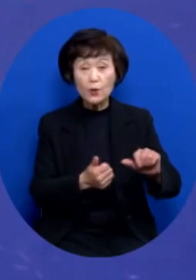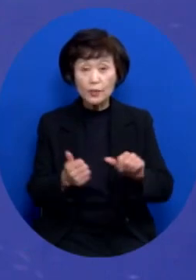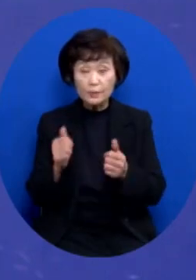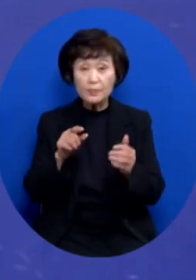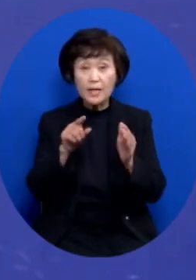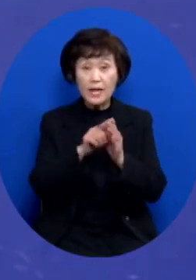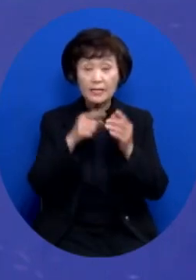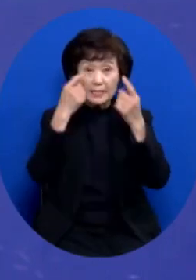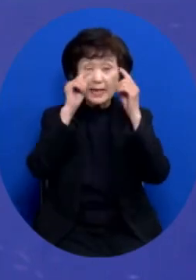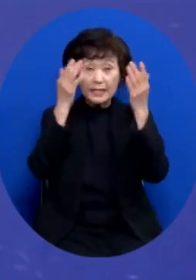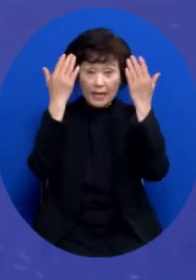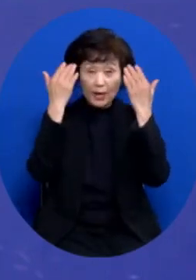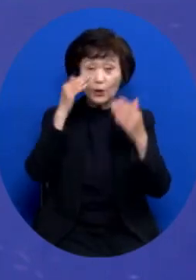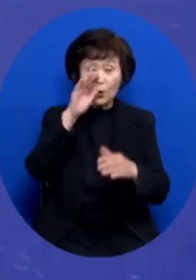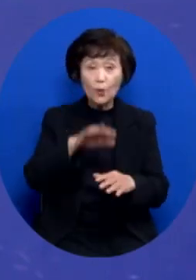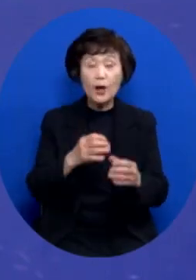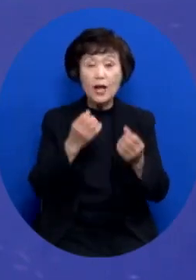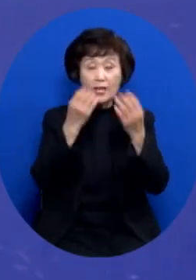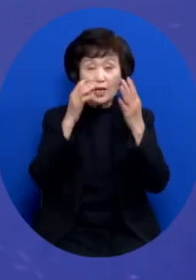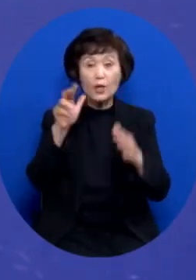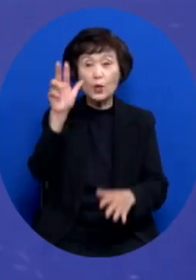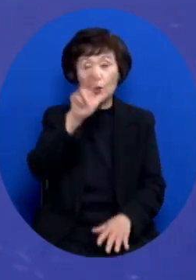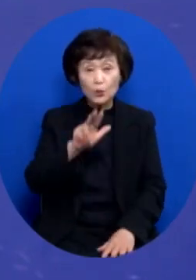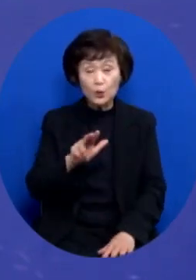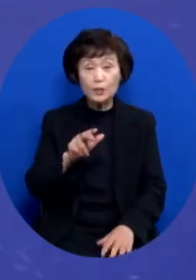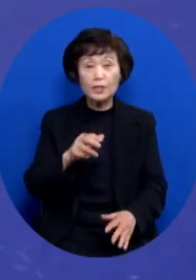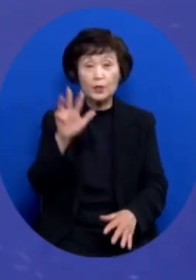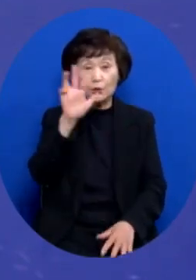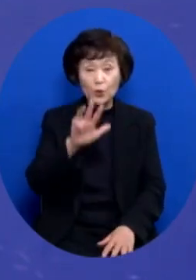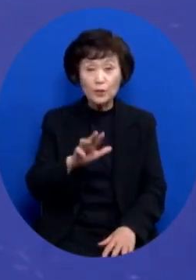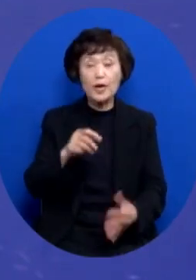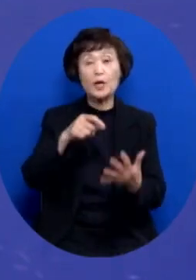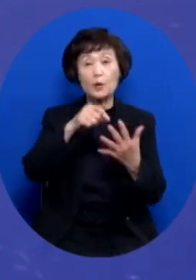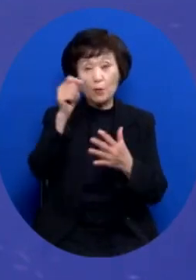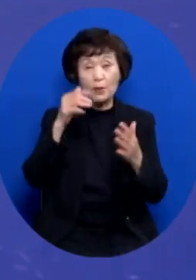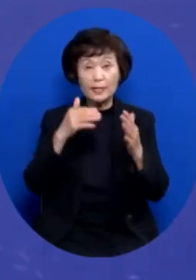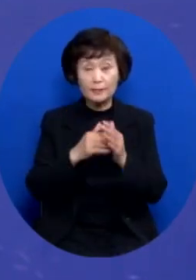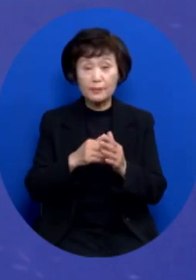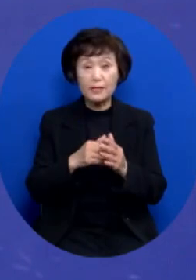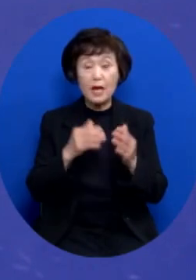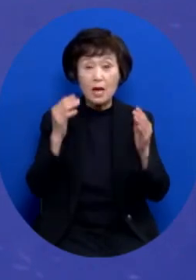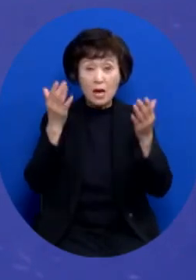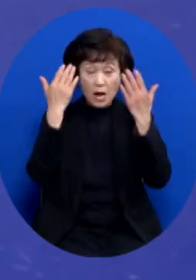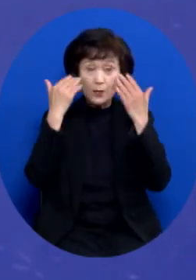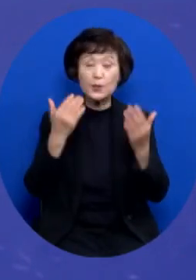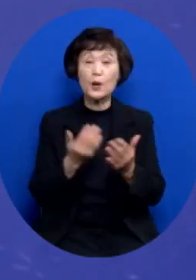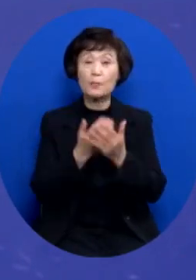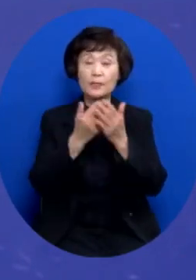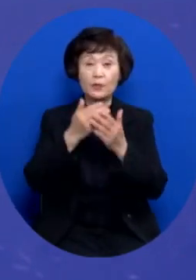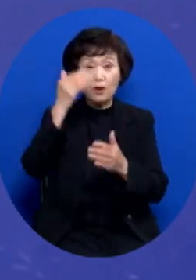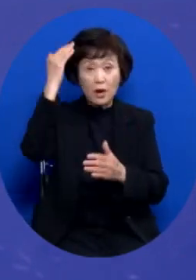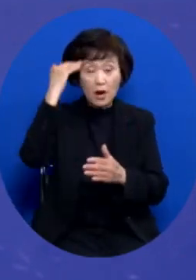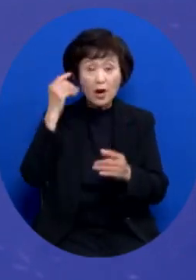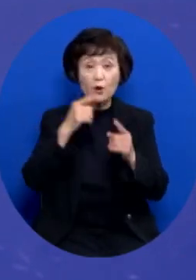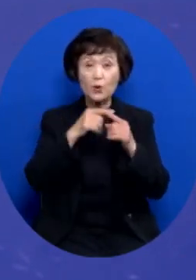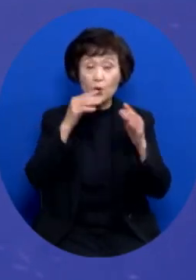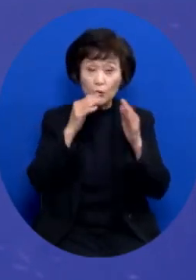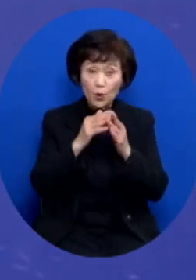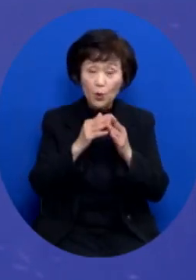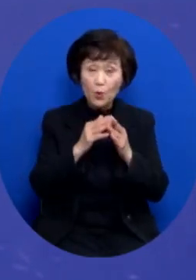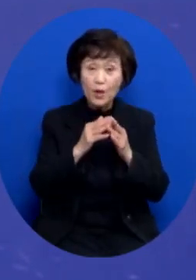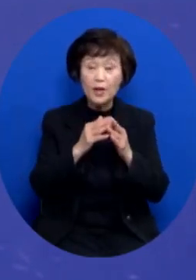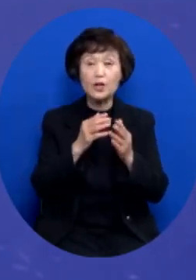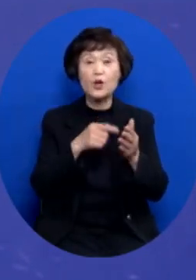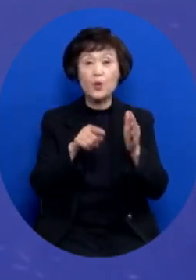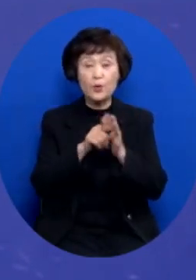한국침례신학대학교가 최근 신임 총장을 선출했습니다. 그동안의 공백만큼이나 학교 발전과 한국교회를 위한 역할에 관심이 모아지고